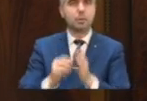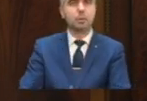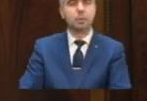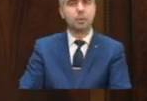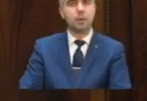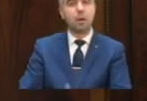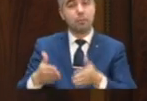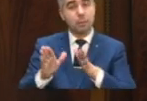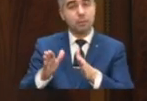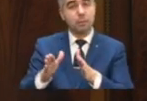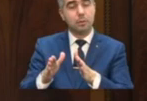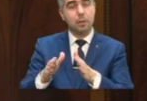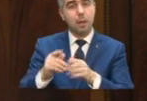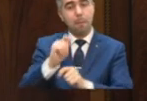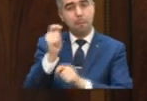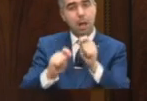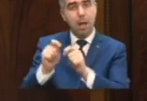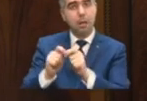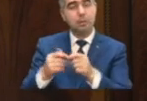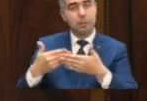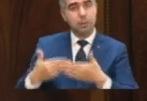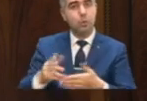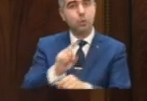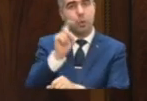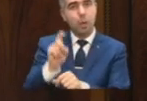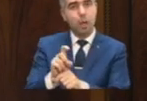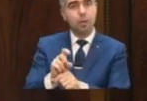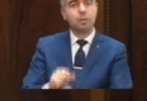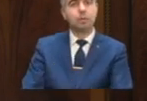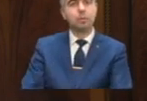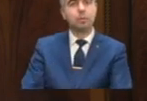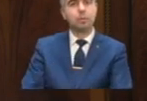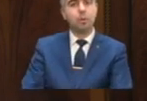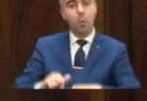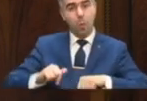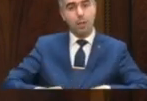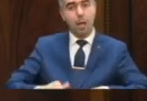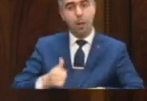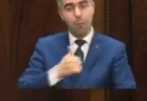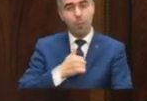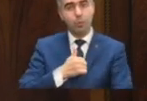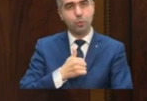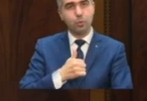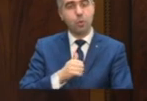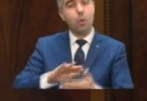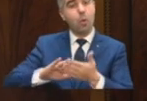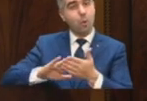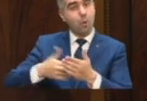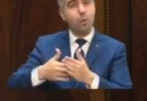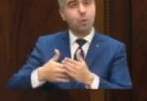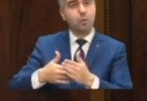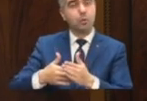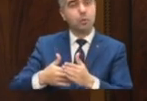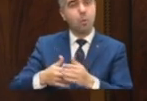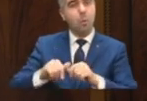هاد البلانات ولا ما خرجوش، هذا سؤال كيطرح نفسه. راه اللي كيخرج البلانات راه ماشي اعداد تراب بوحده، راه المجموعه ولا المنظومه المحليه